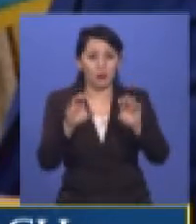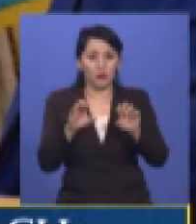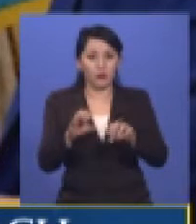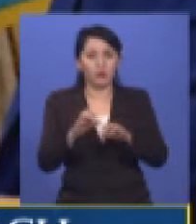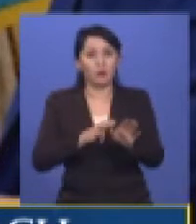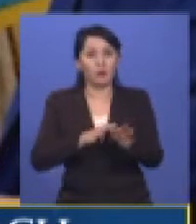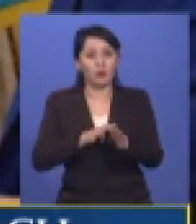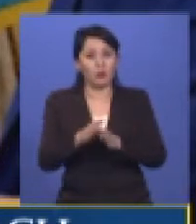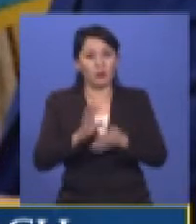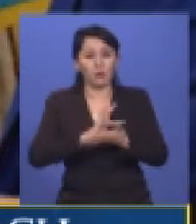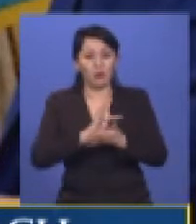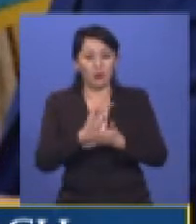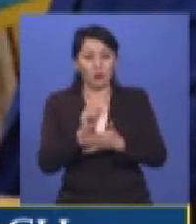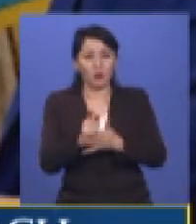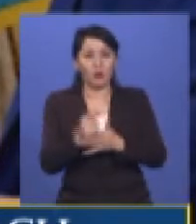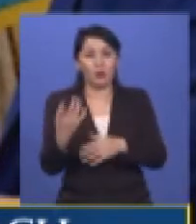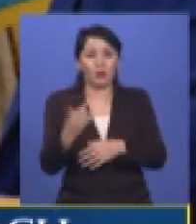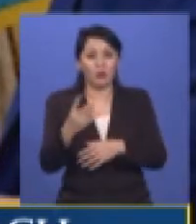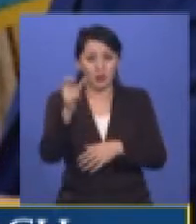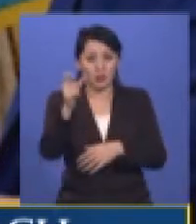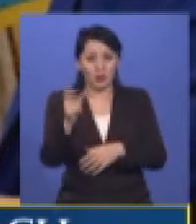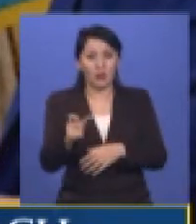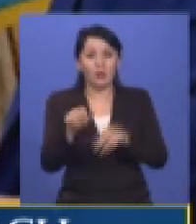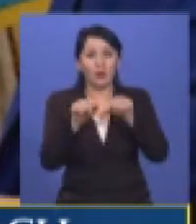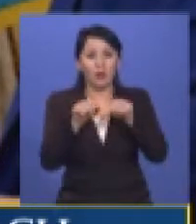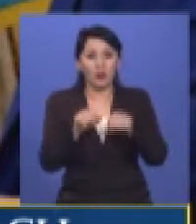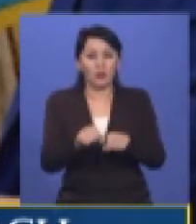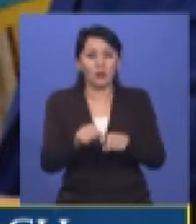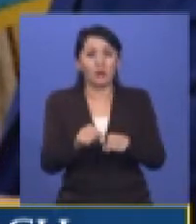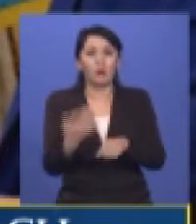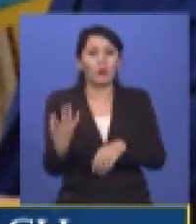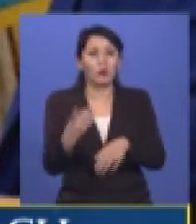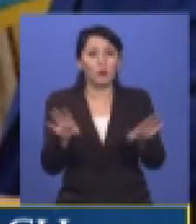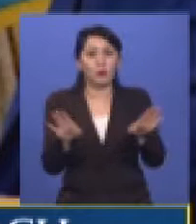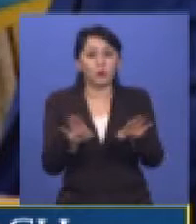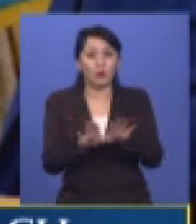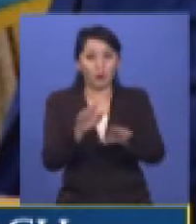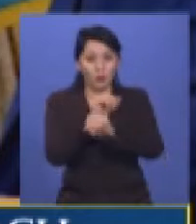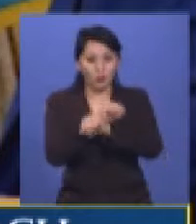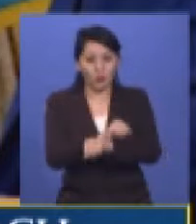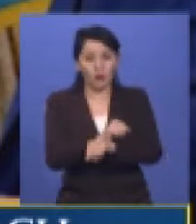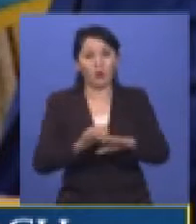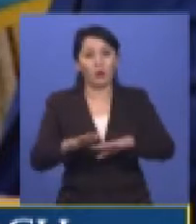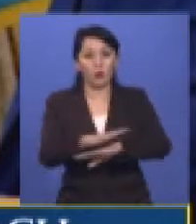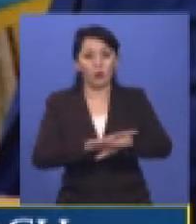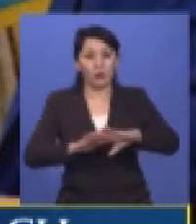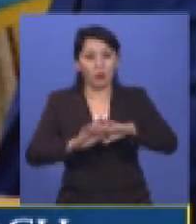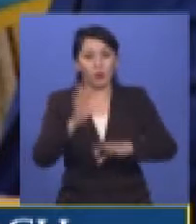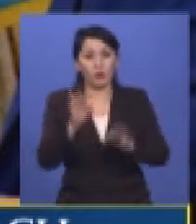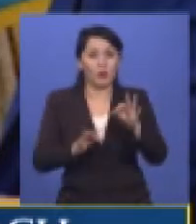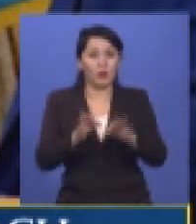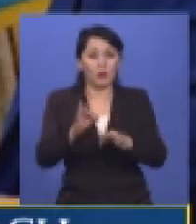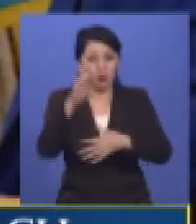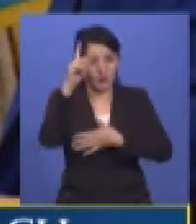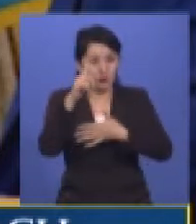заң үстемділігін толық қамтамасыз етуі қажеттілігіне тоқталды. Азаматтар құқығының тиісті деңгейде қорғалуы қоғамның